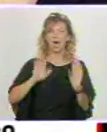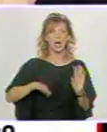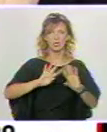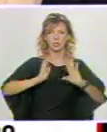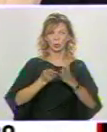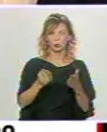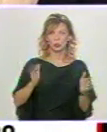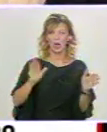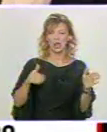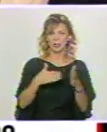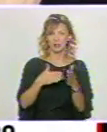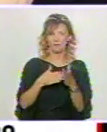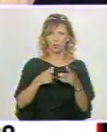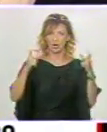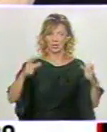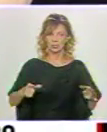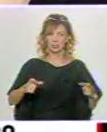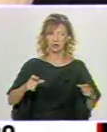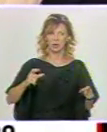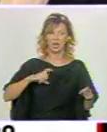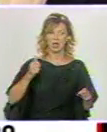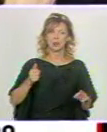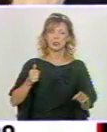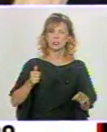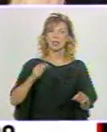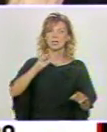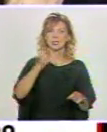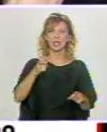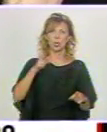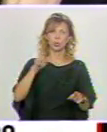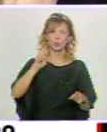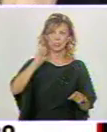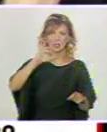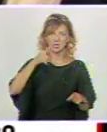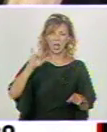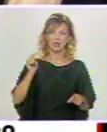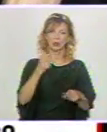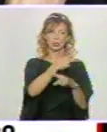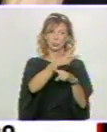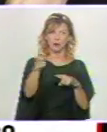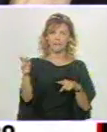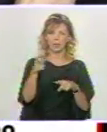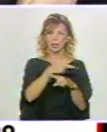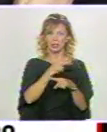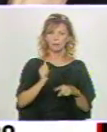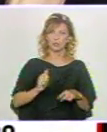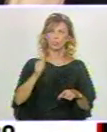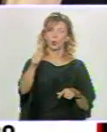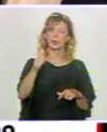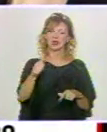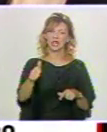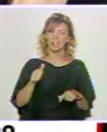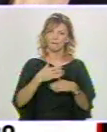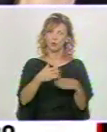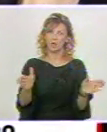absolut tot ce are nevoie. Clădirea este securizată prin toate sistemele de securizare, este cu supraveghere video, cu interconectivitate între secții,